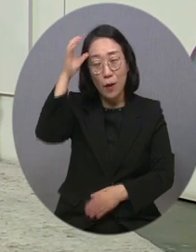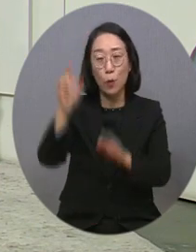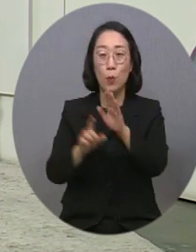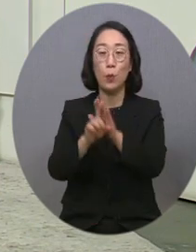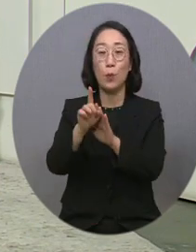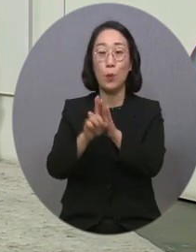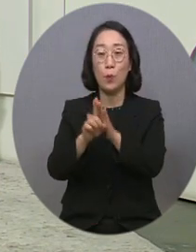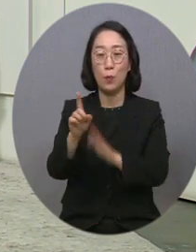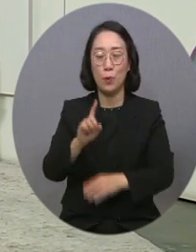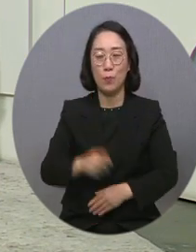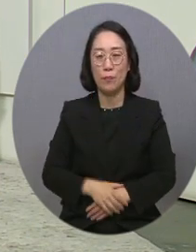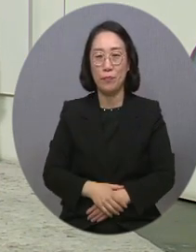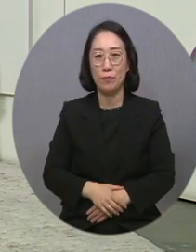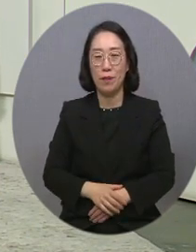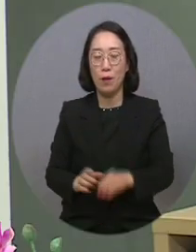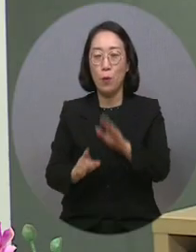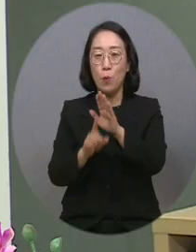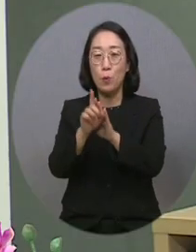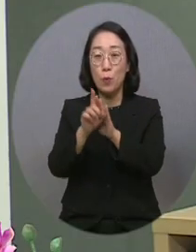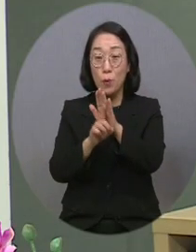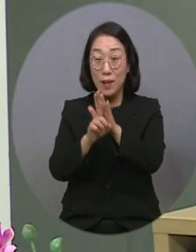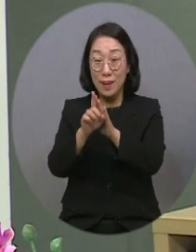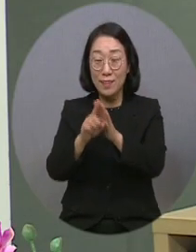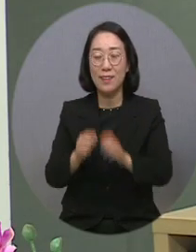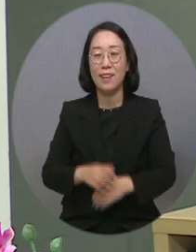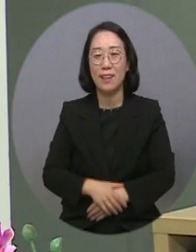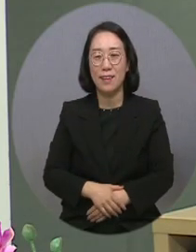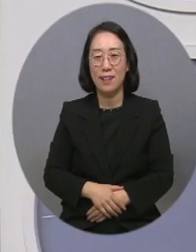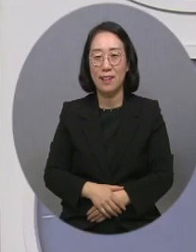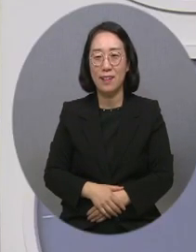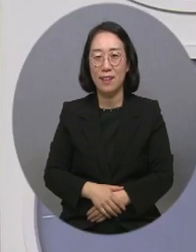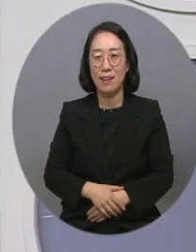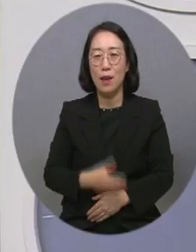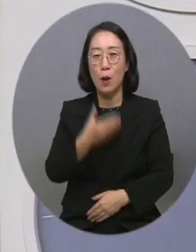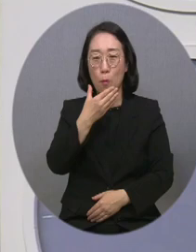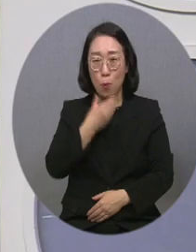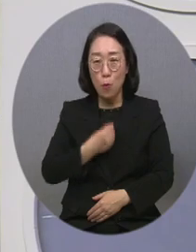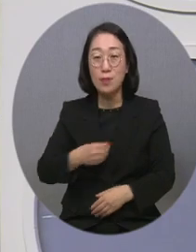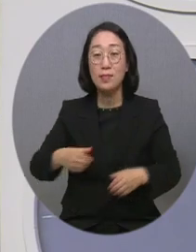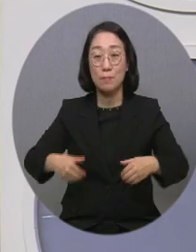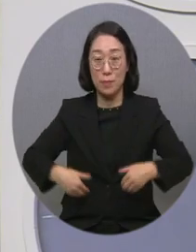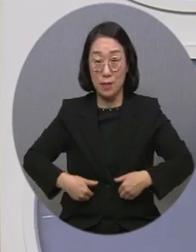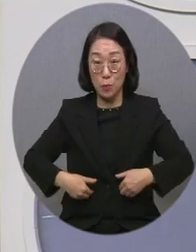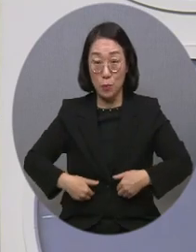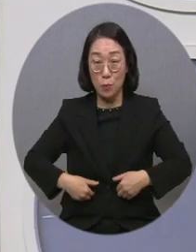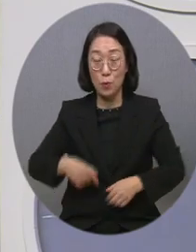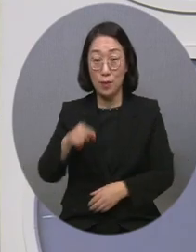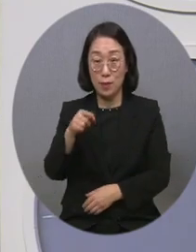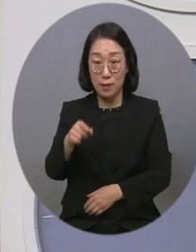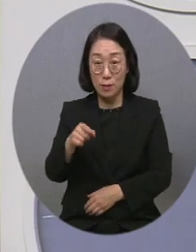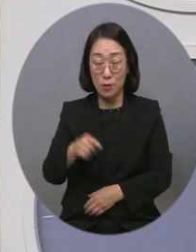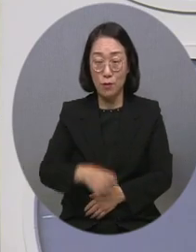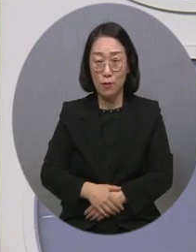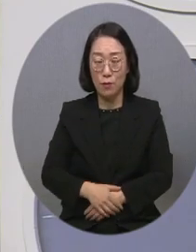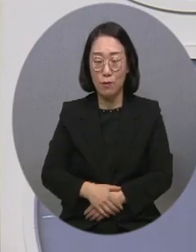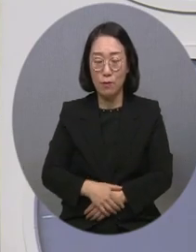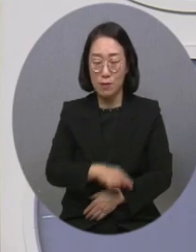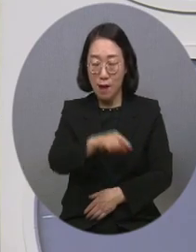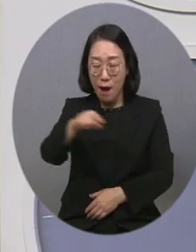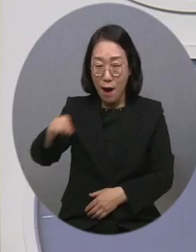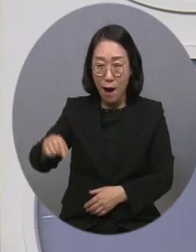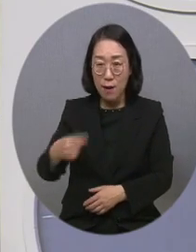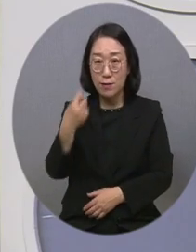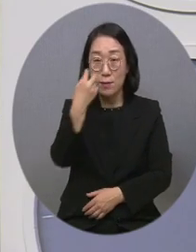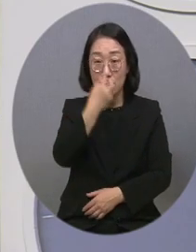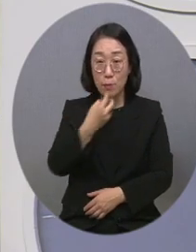이제 예, 온도계라는 게 이제 저희가 복지 수요를 이제 예, 파악을 하고 그